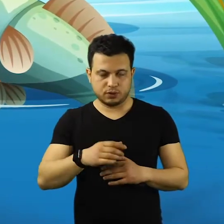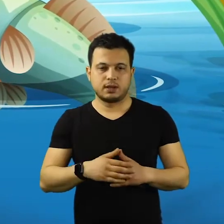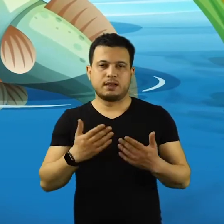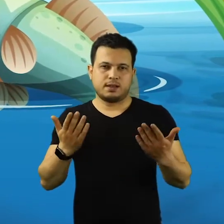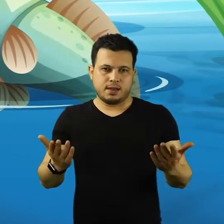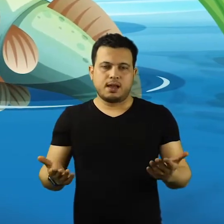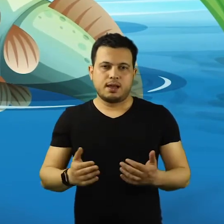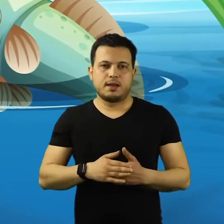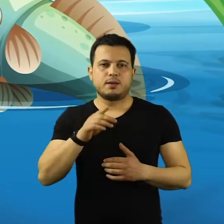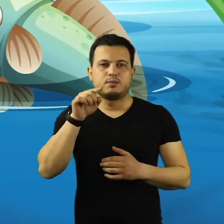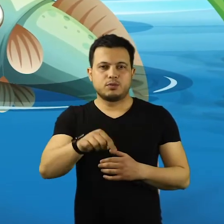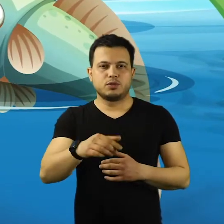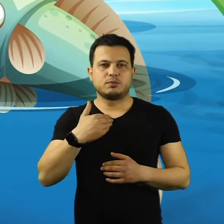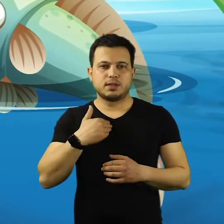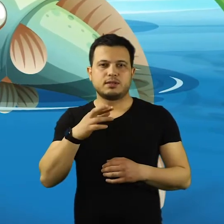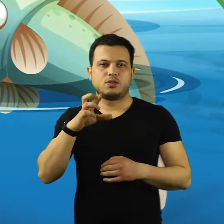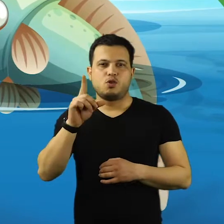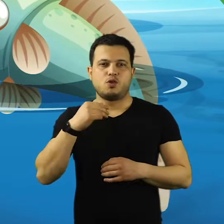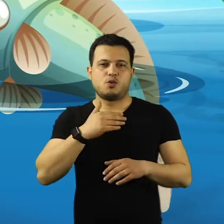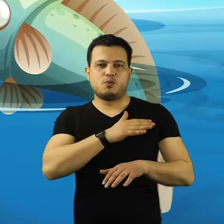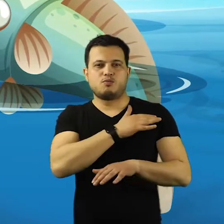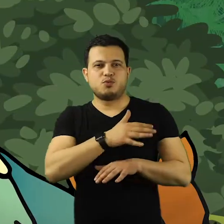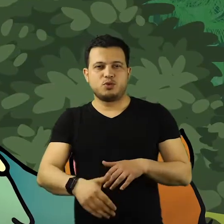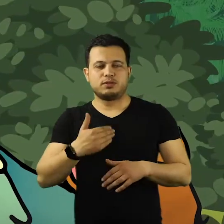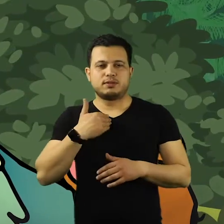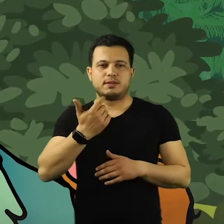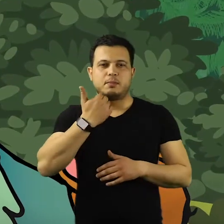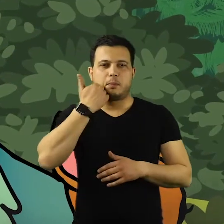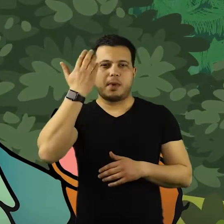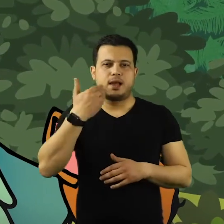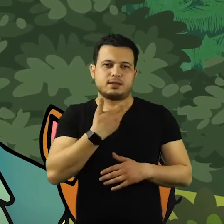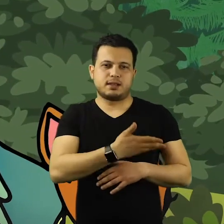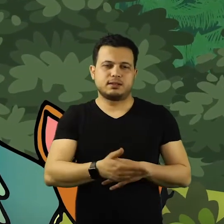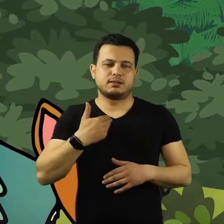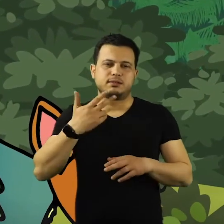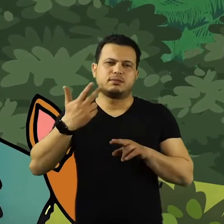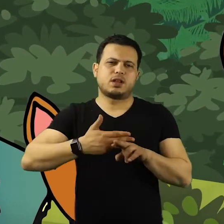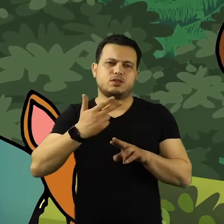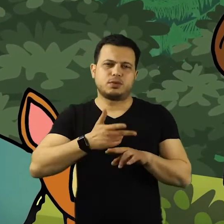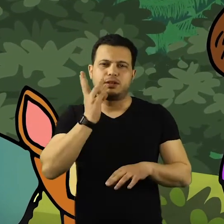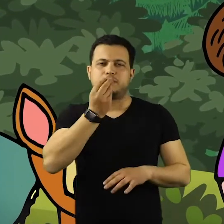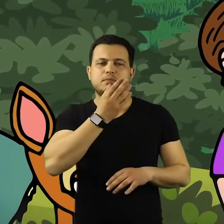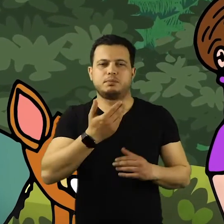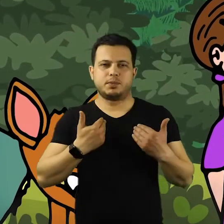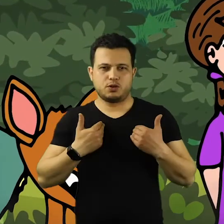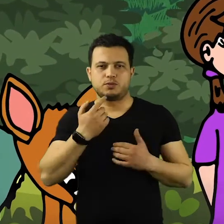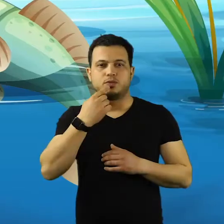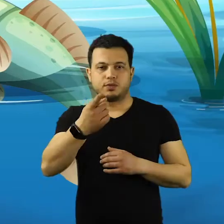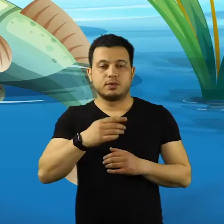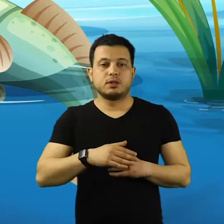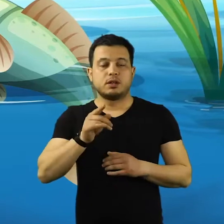Eee Bu pulları boşa artmadık herhalde O halde derdimizi de biliyorsundur haberci aynalı sazan